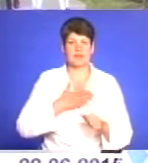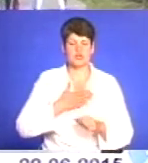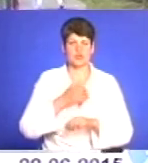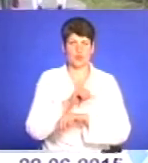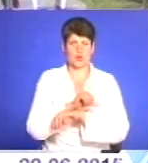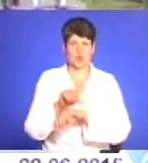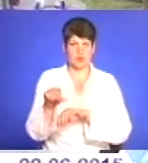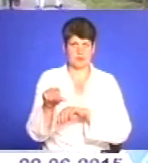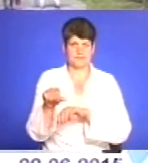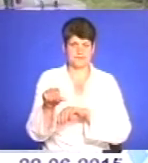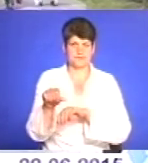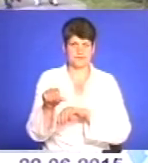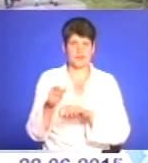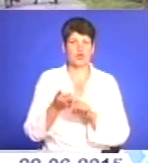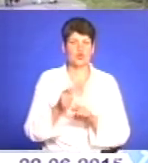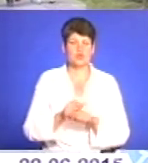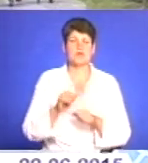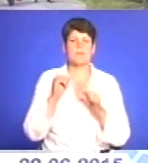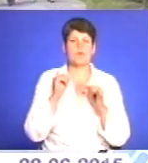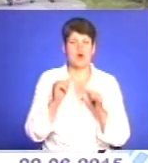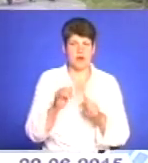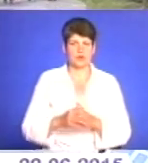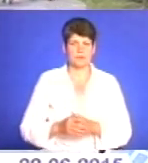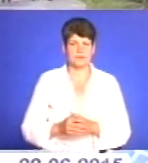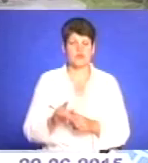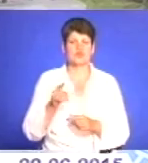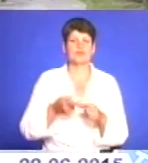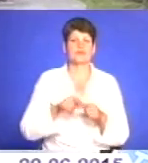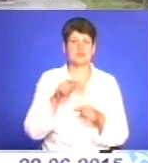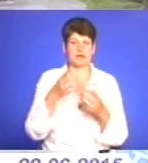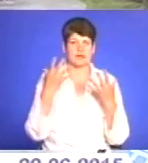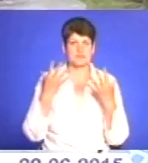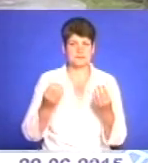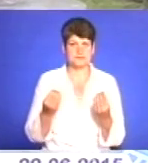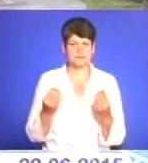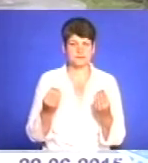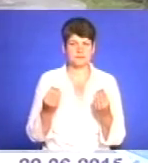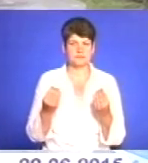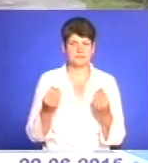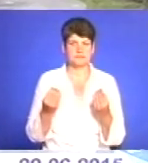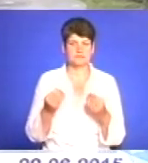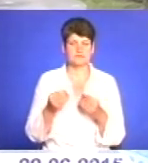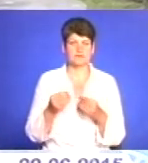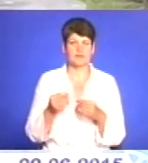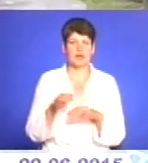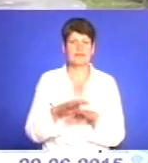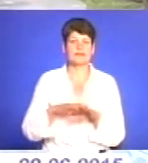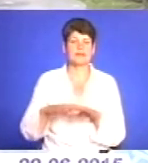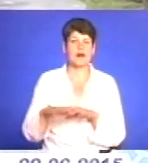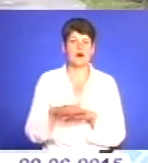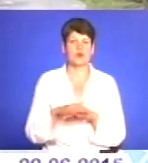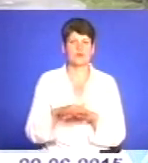кордони. І дуже погано, що в такий день народ